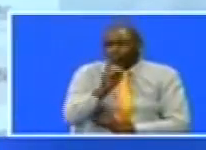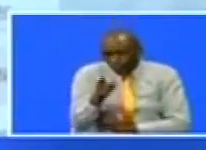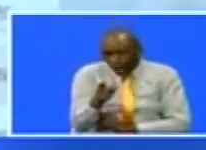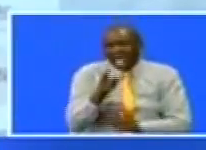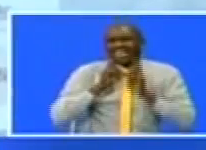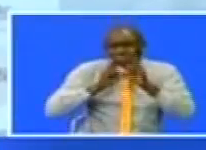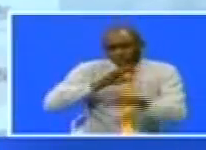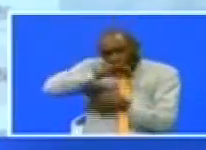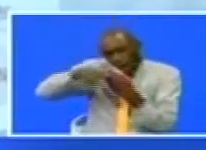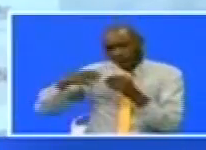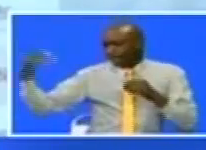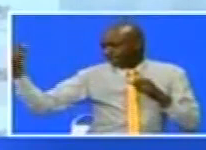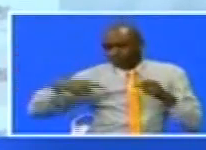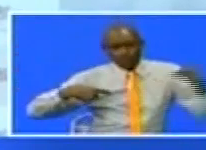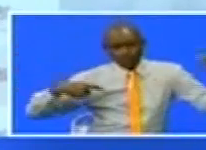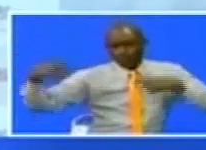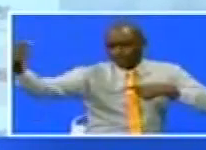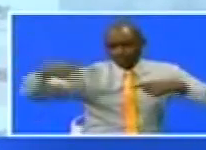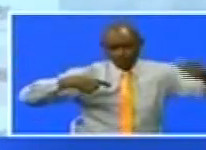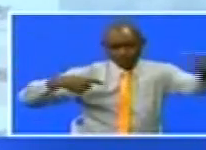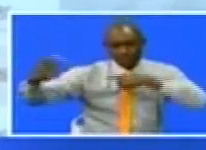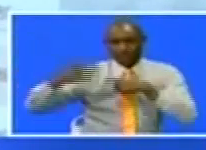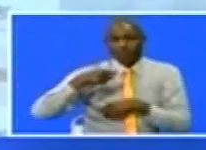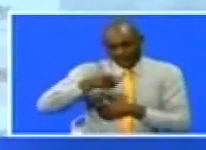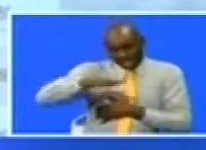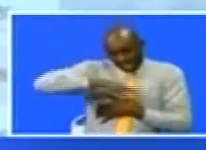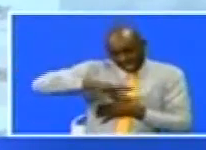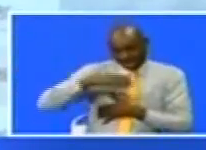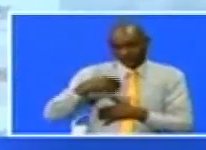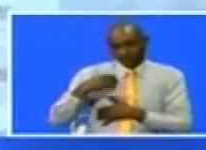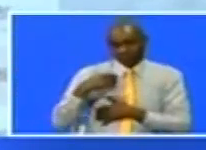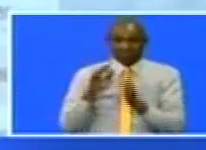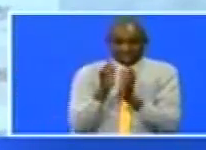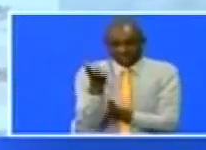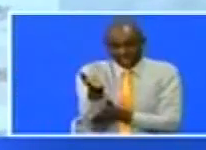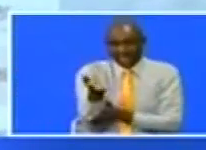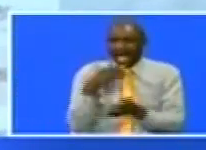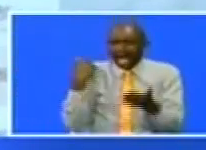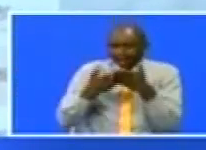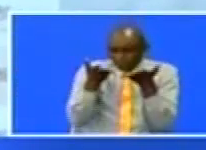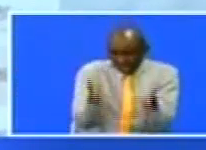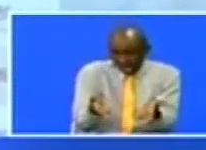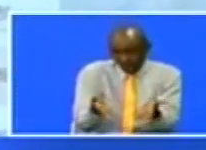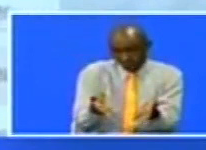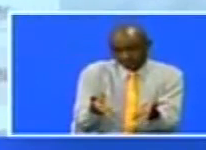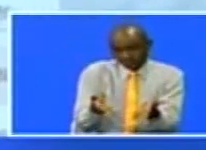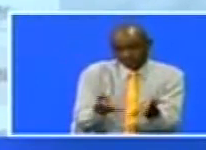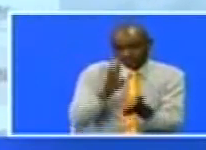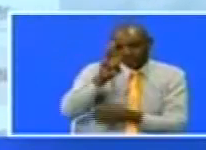matokeo haya yanakuja moja kwa moja kituoni humu kupitia kwa mtandao. Na kufikia sasa ni kwamba